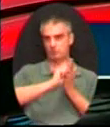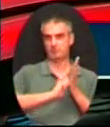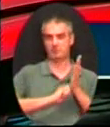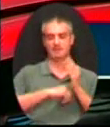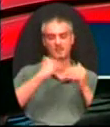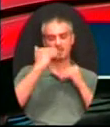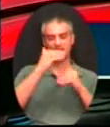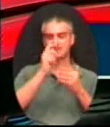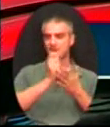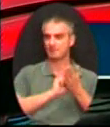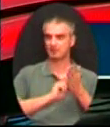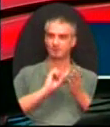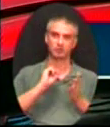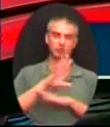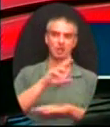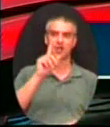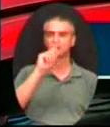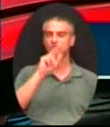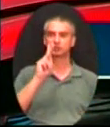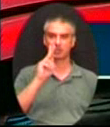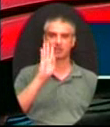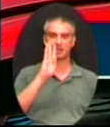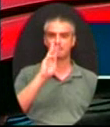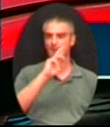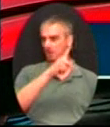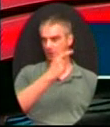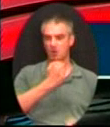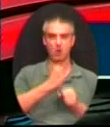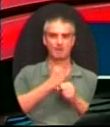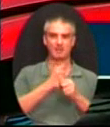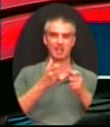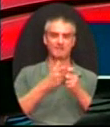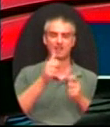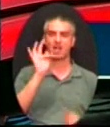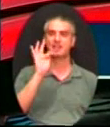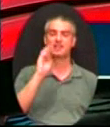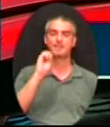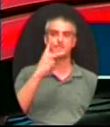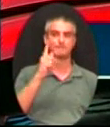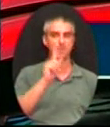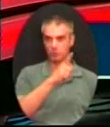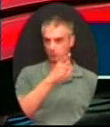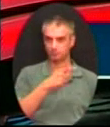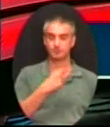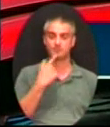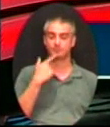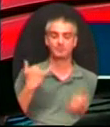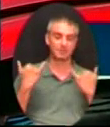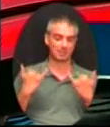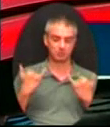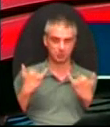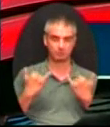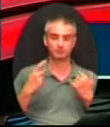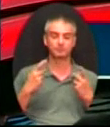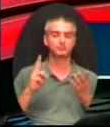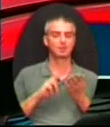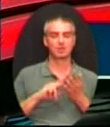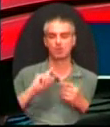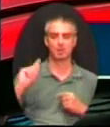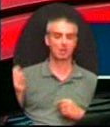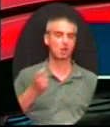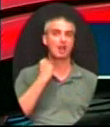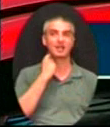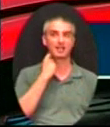קטע מתוך המכתב ששלח ז'אק בר, יושב ראש קבוצת טמפו לעובדי החברה, והוא כותב להם היום, נכון לגבי כל